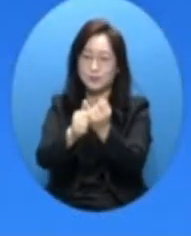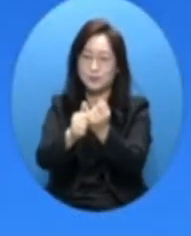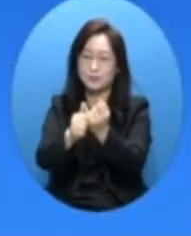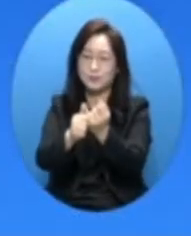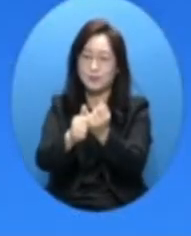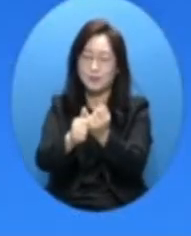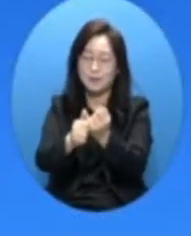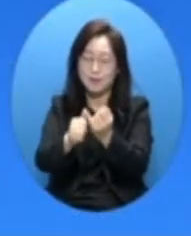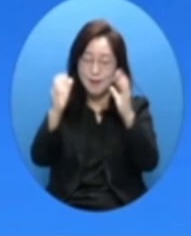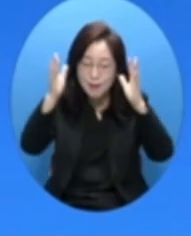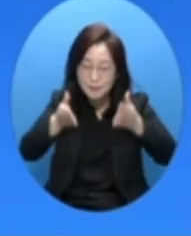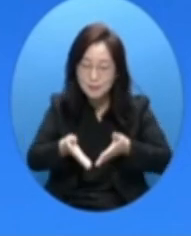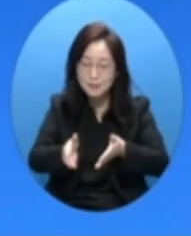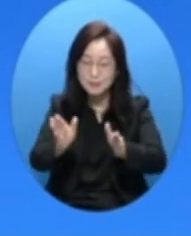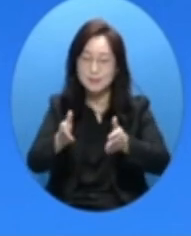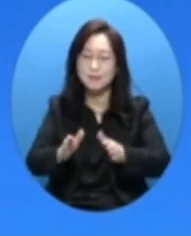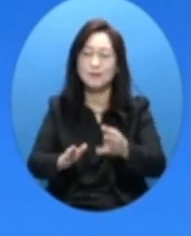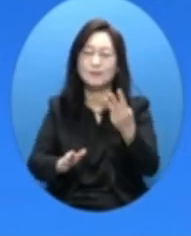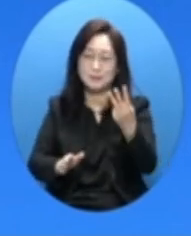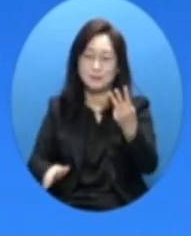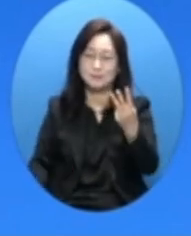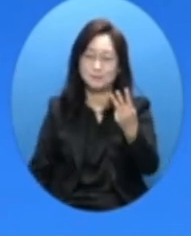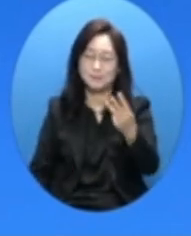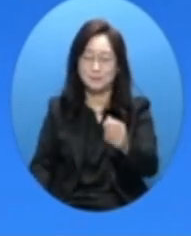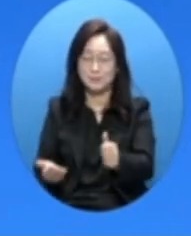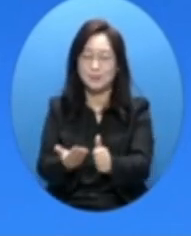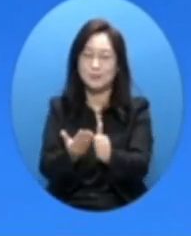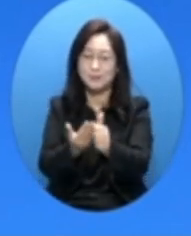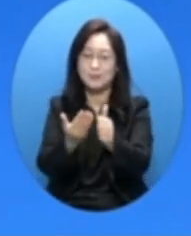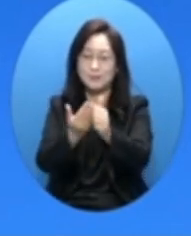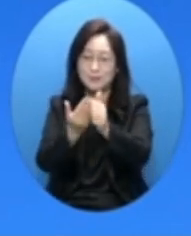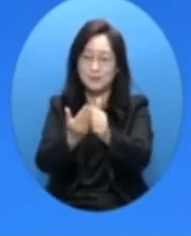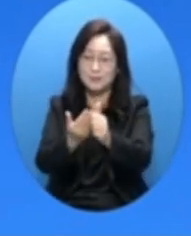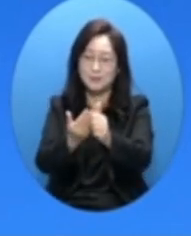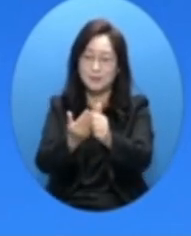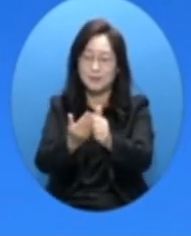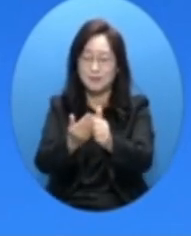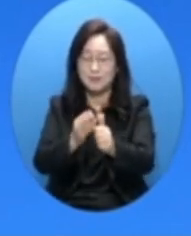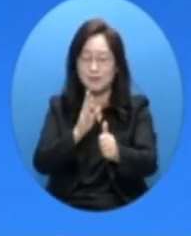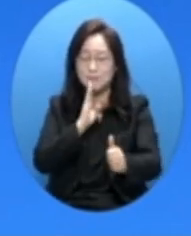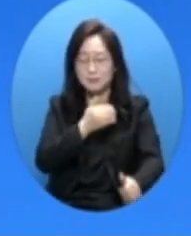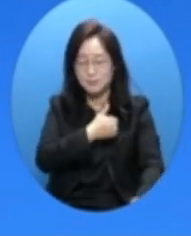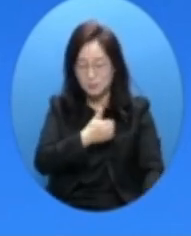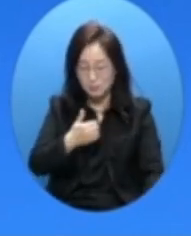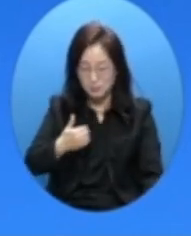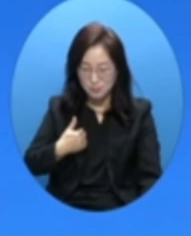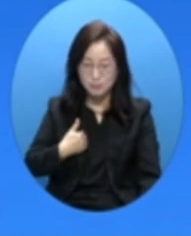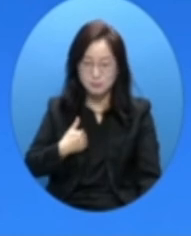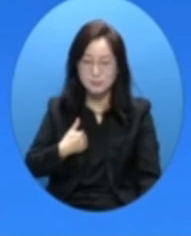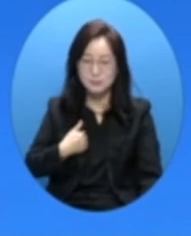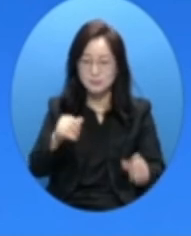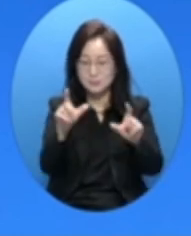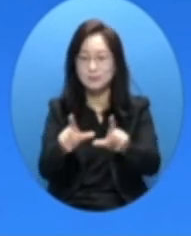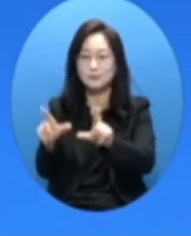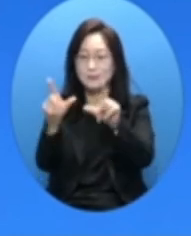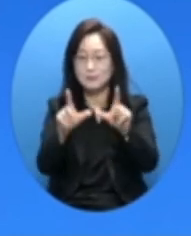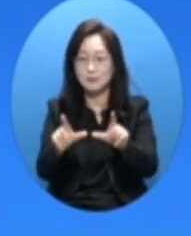세 자녀를 기르며 못 하나 부족한 삶을 살게 살고 있었는데